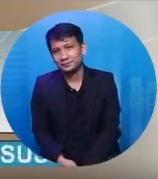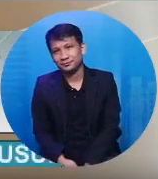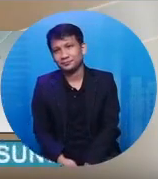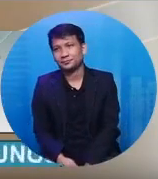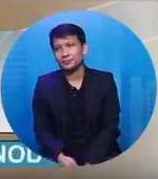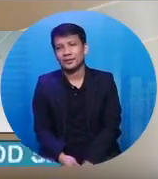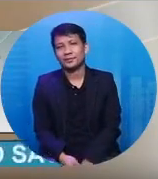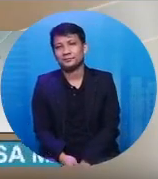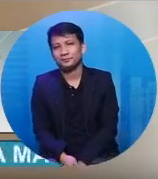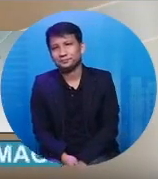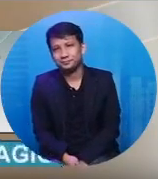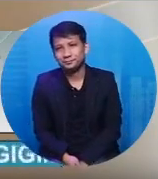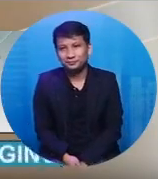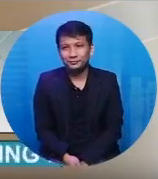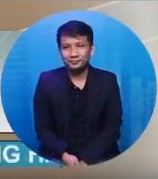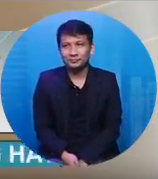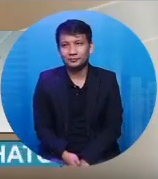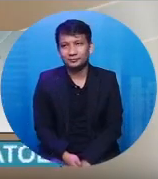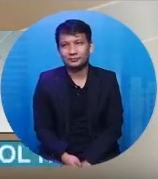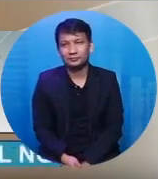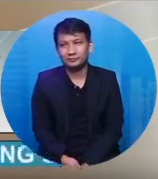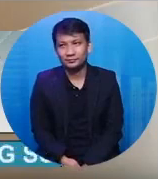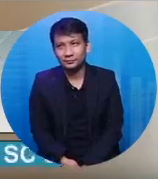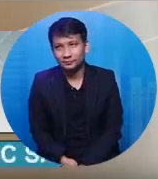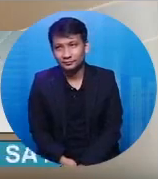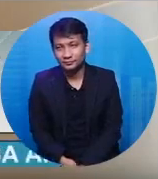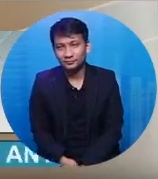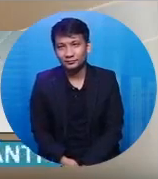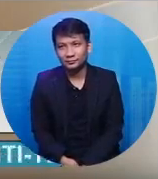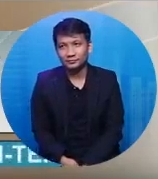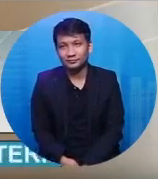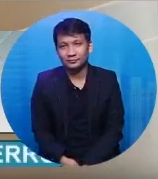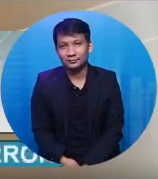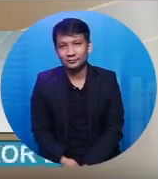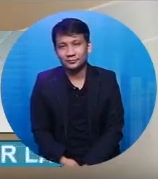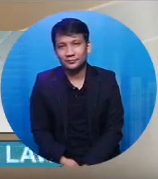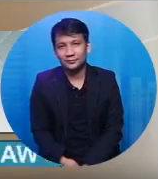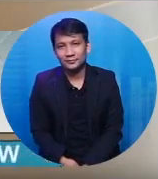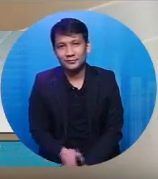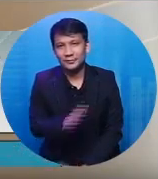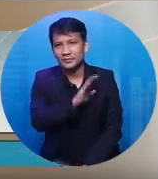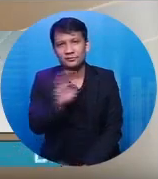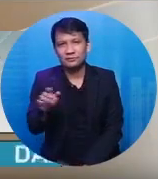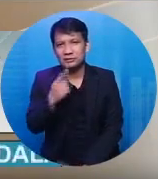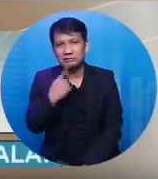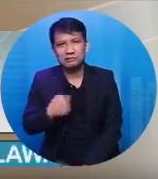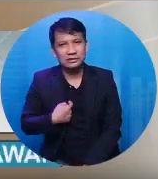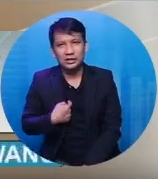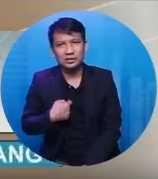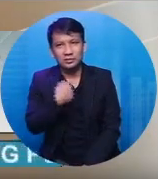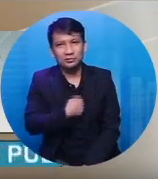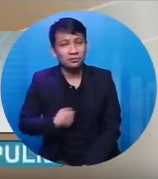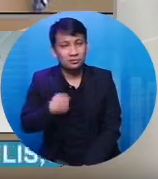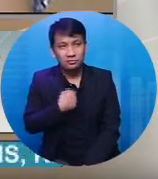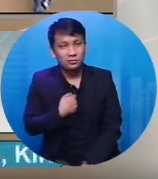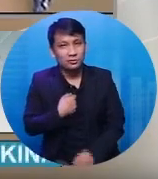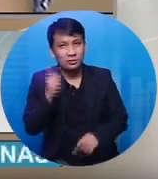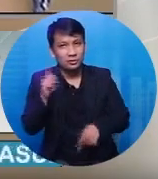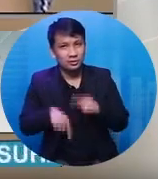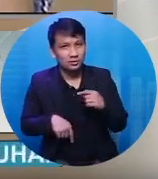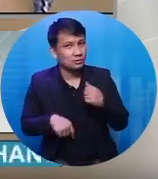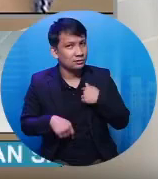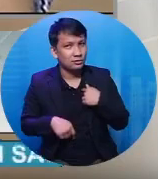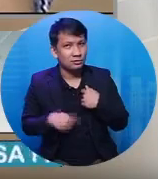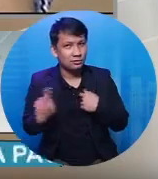Hello, mama. Alam mo Mama. Pa, hindi sa akin sa mag-sorry. Kasi ang sinaktan mo, mga